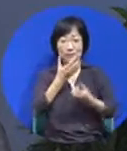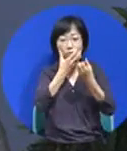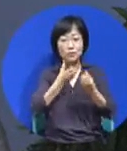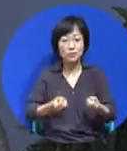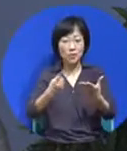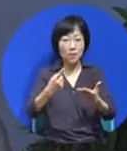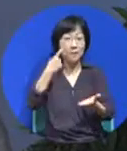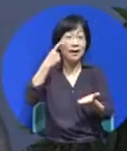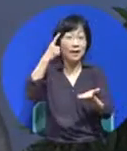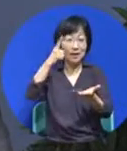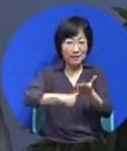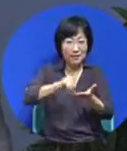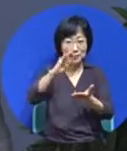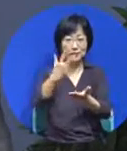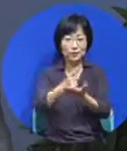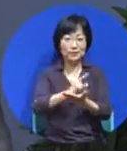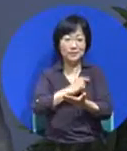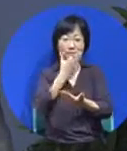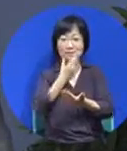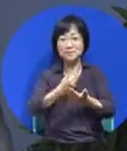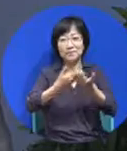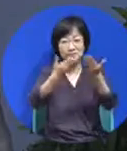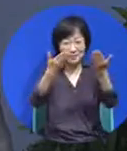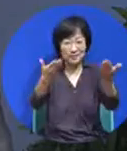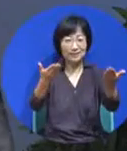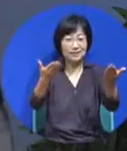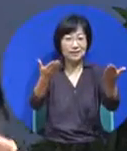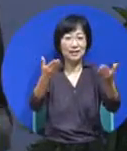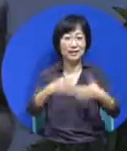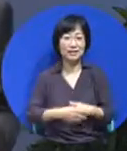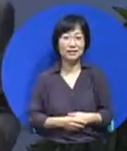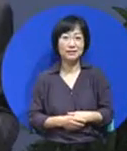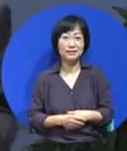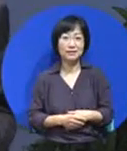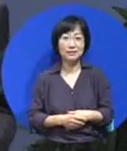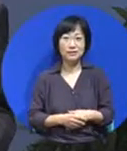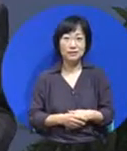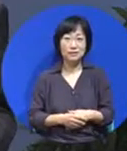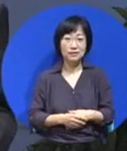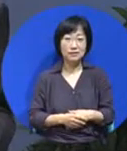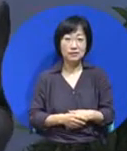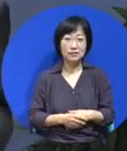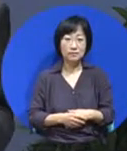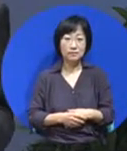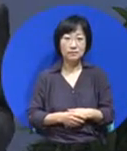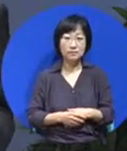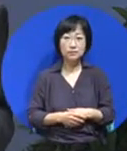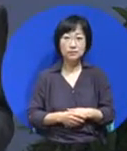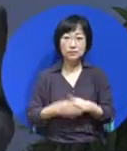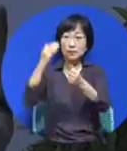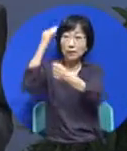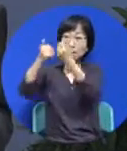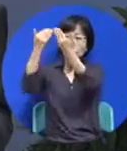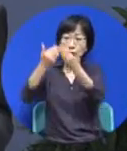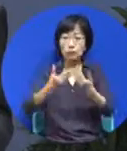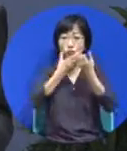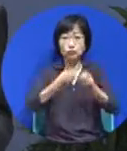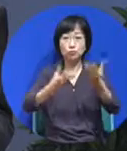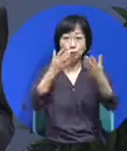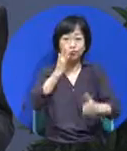in the nation and the world to really discover the true blessings from God. 이걸 못 찾으니까 전국 세계 교회는